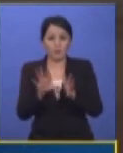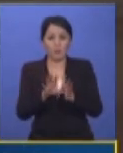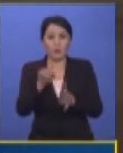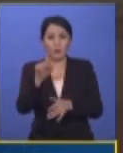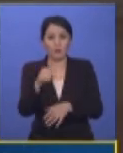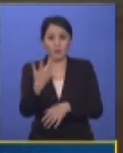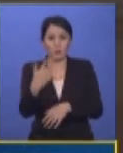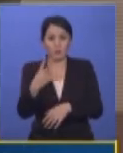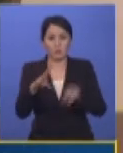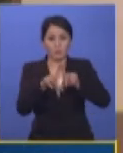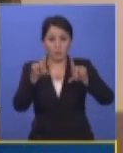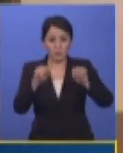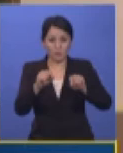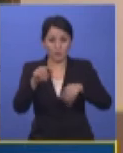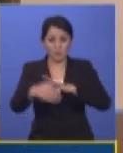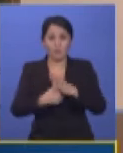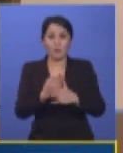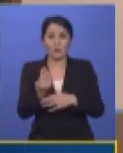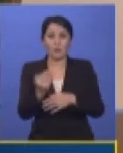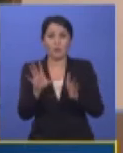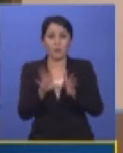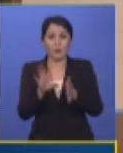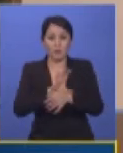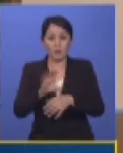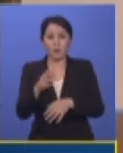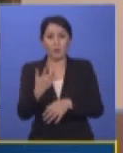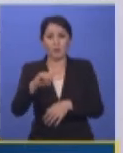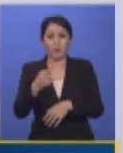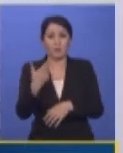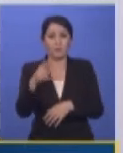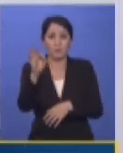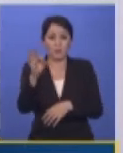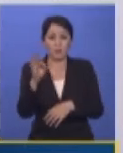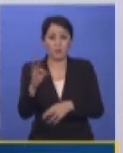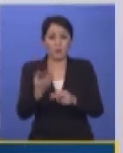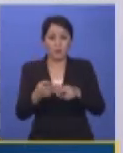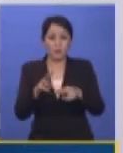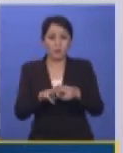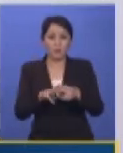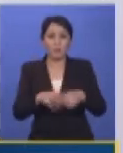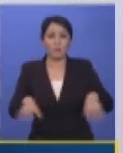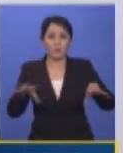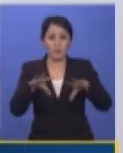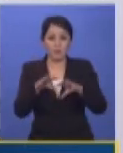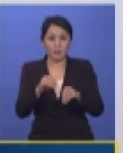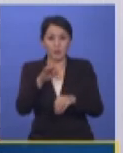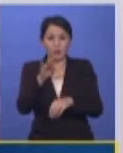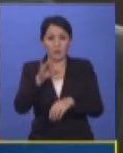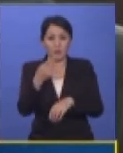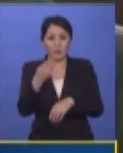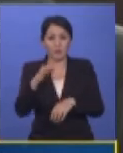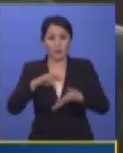134 объектом возобновляемых источников энергии составляет 3,3 процентов ее доля в общем объеме генерации